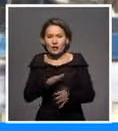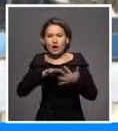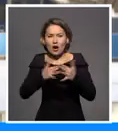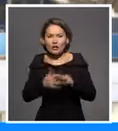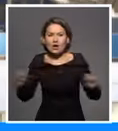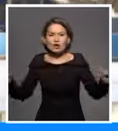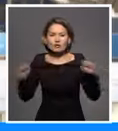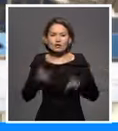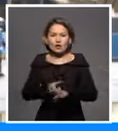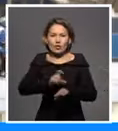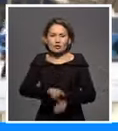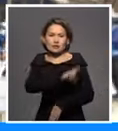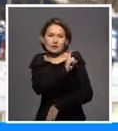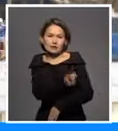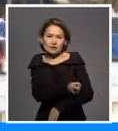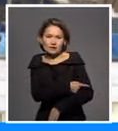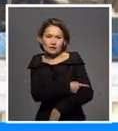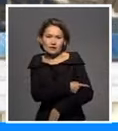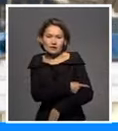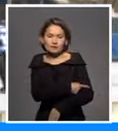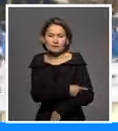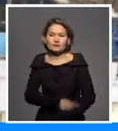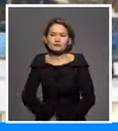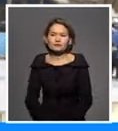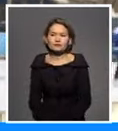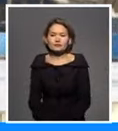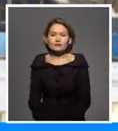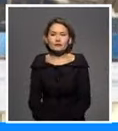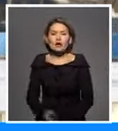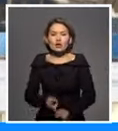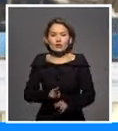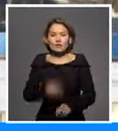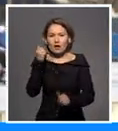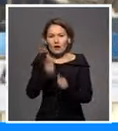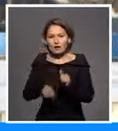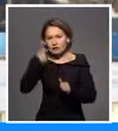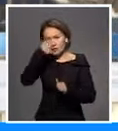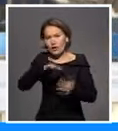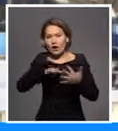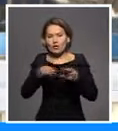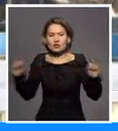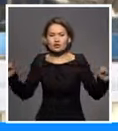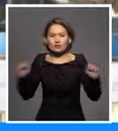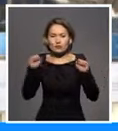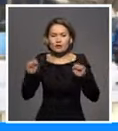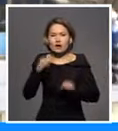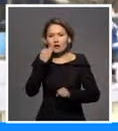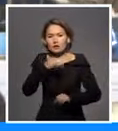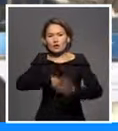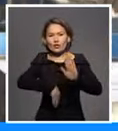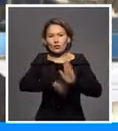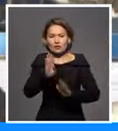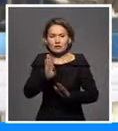емес. Ал мүсіреповтің спортшылары болса ылғи жеңіс тұғырынан көрініп жүргендер. Сондықтан жыл өткен сайын спортшылардың қабілеті артып келе жатқанын